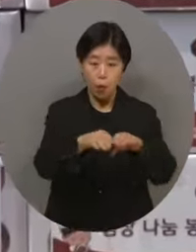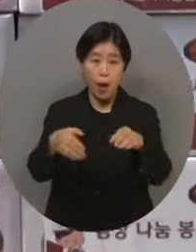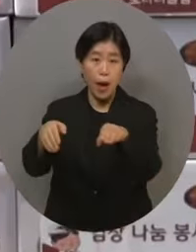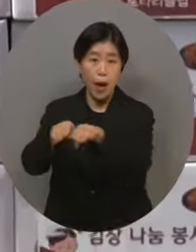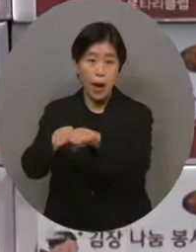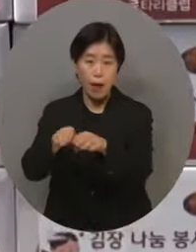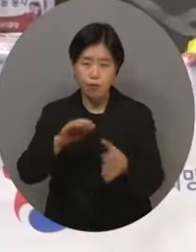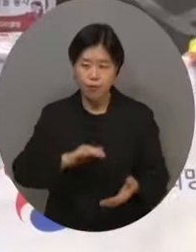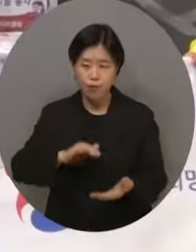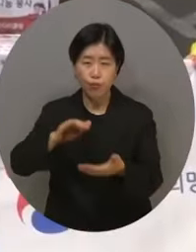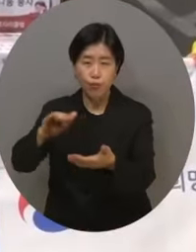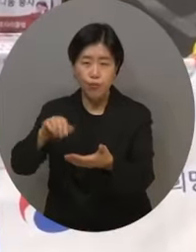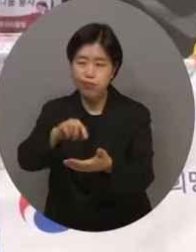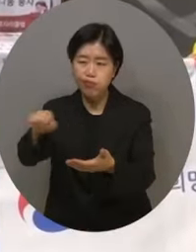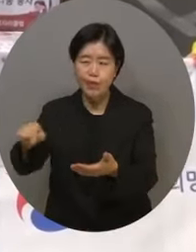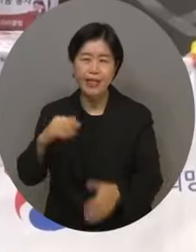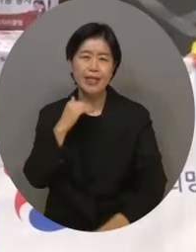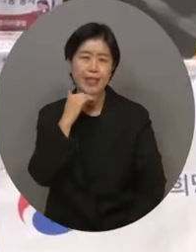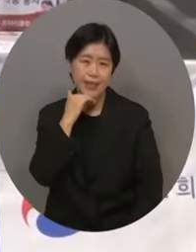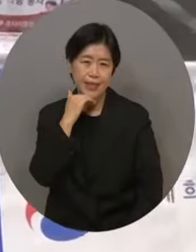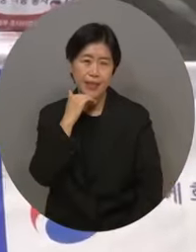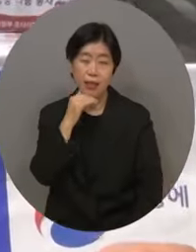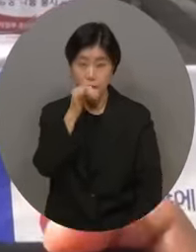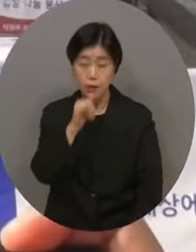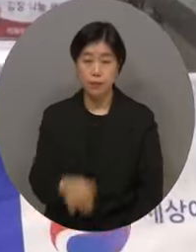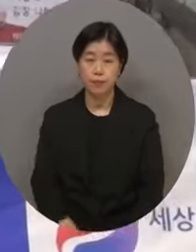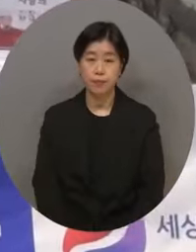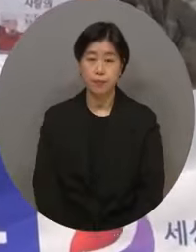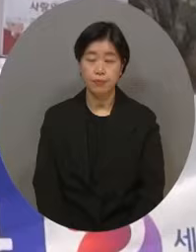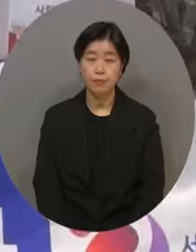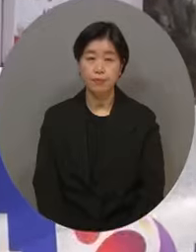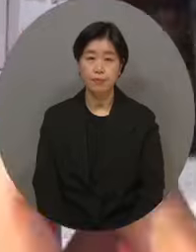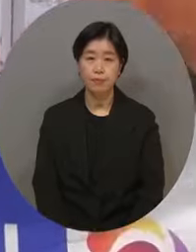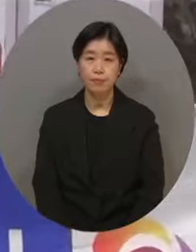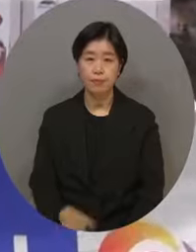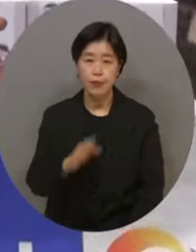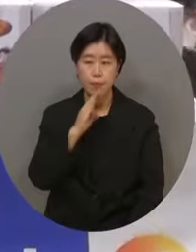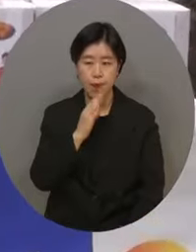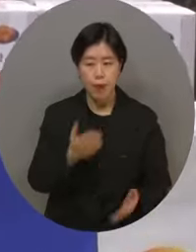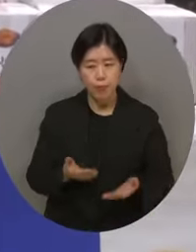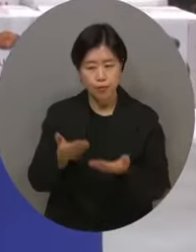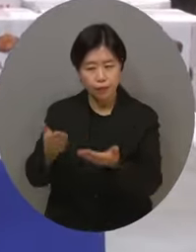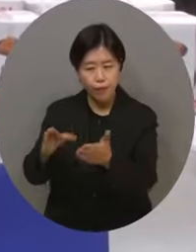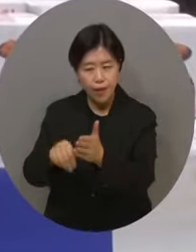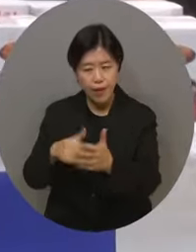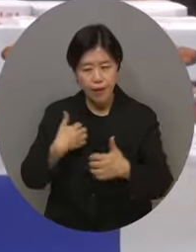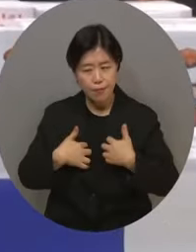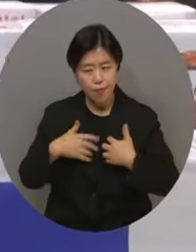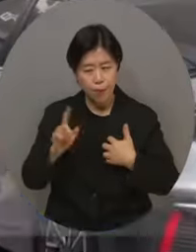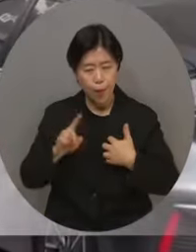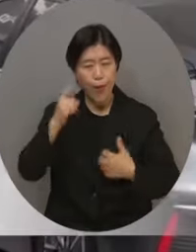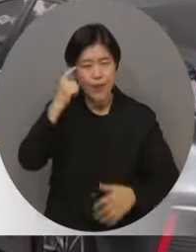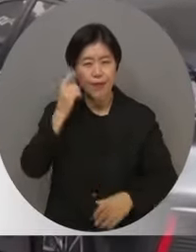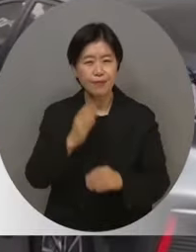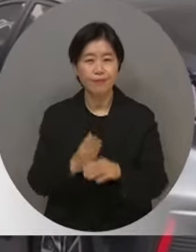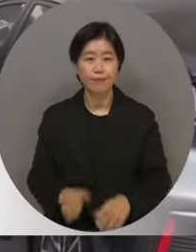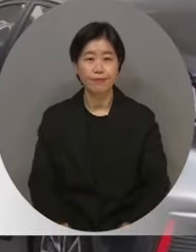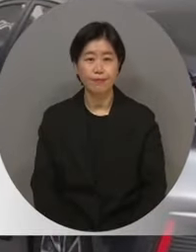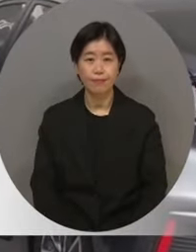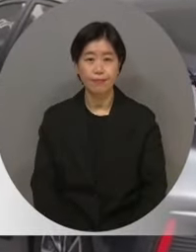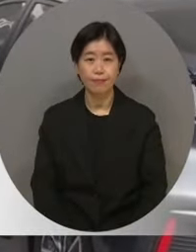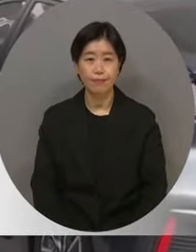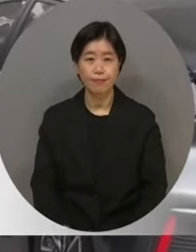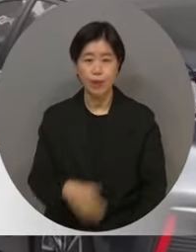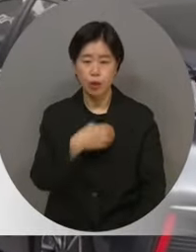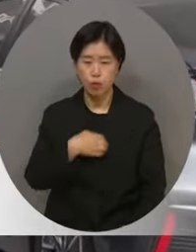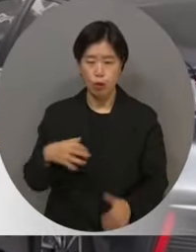복지시설 직원들은 전해줄 가정의 대상자를 생각하며 김치를 받는 기쁨을 전했습니다. 수급자가 아니라